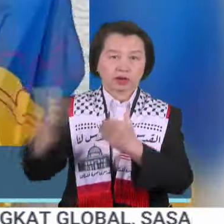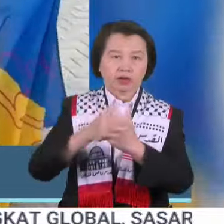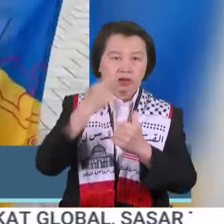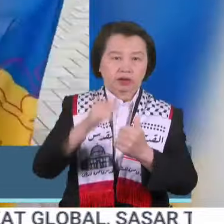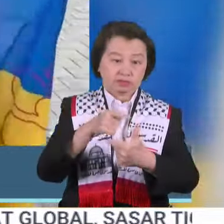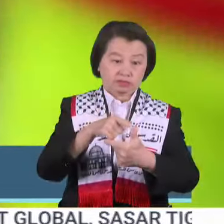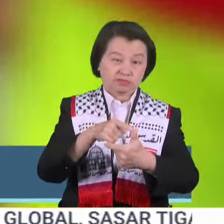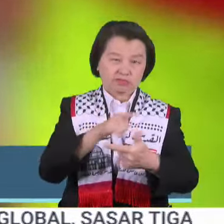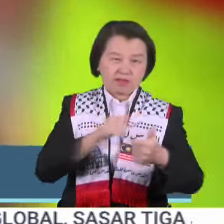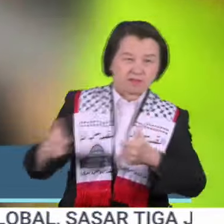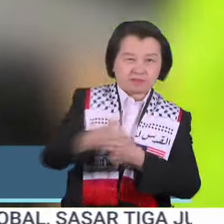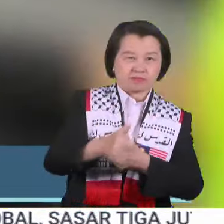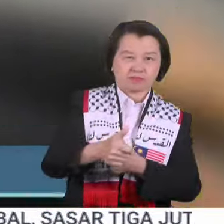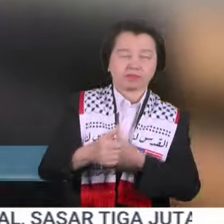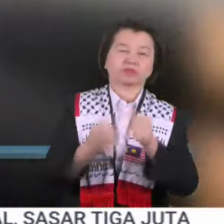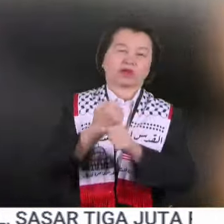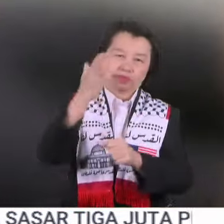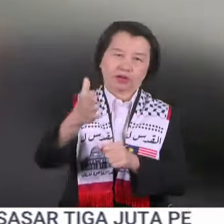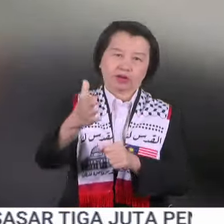challenge his record.